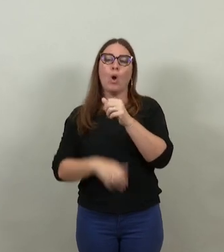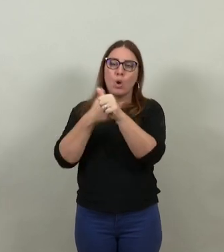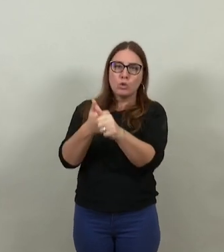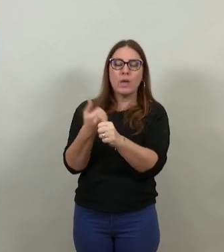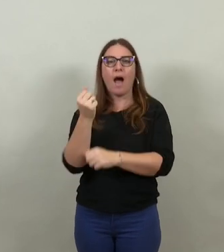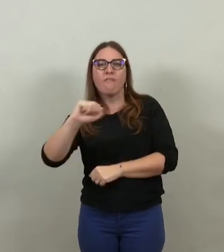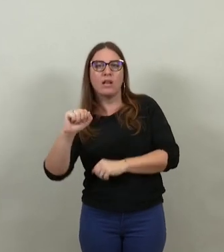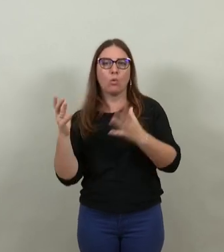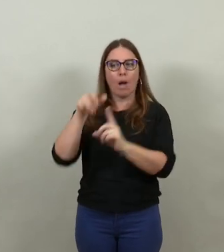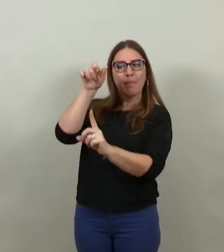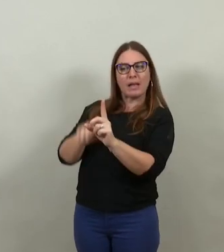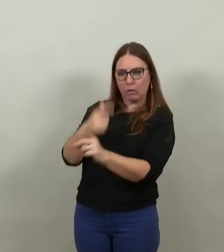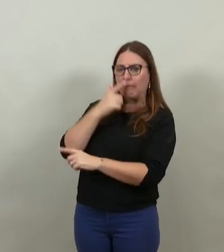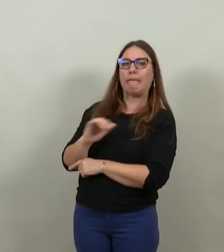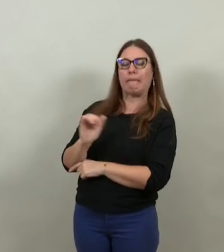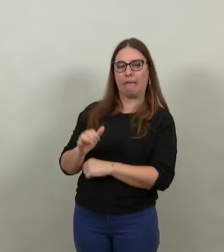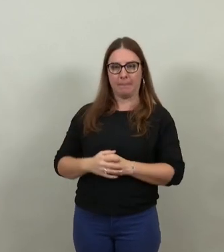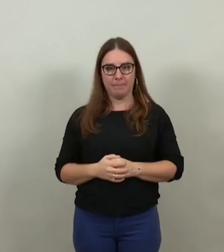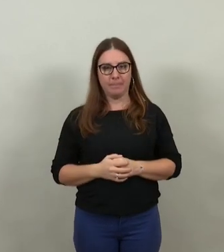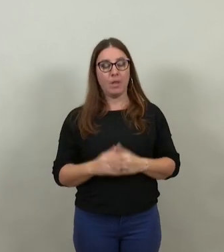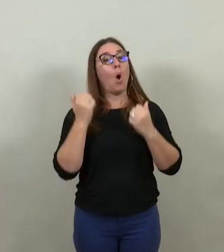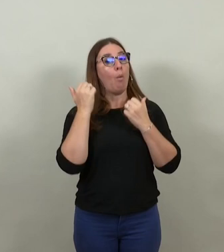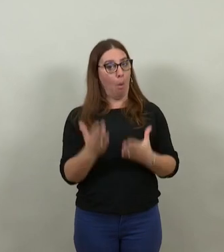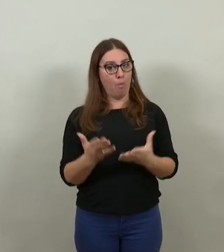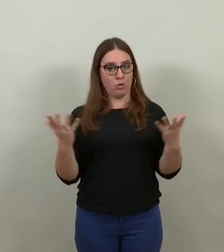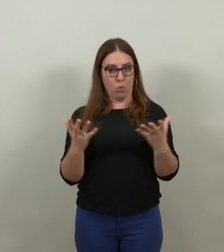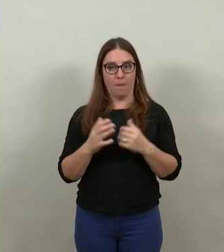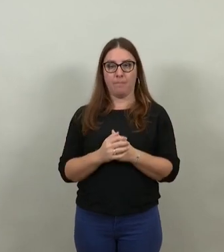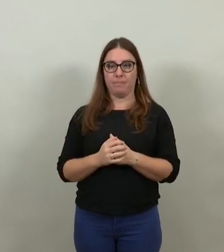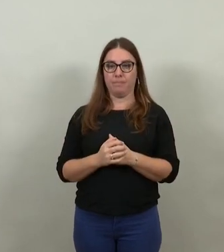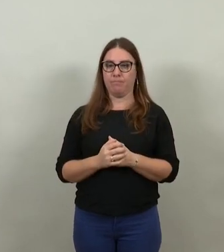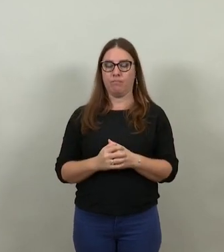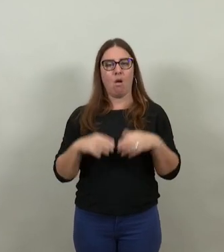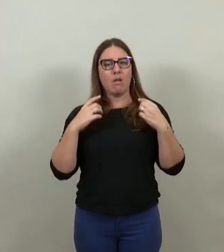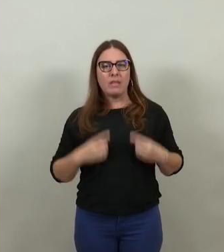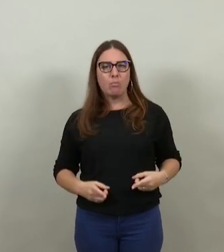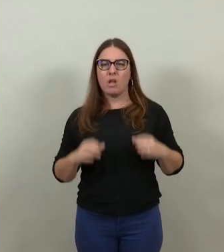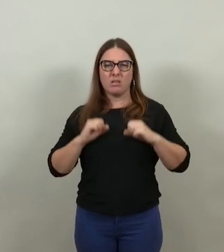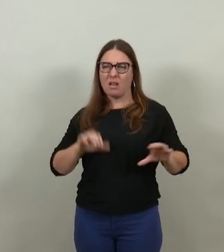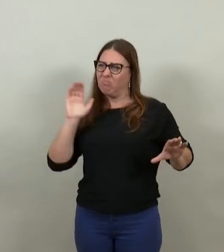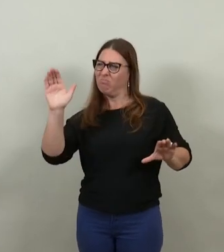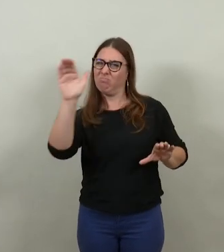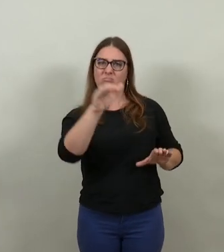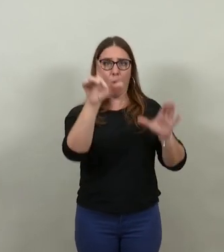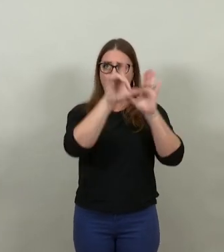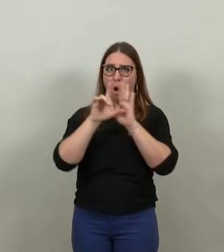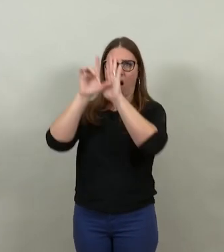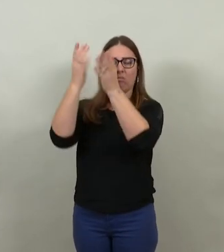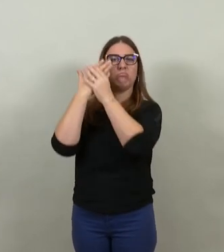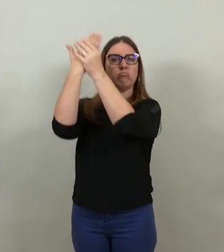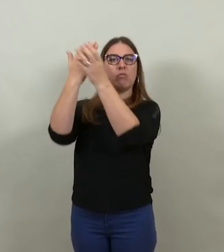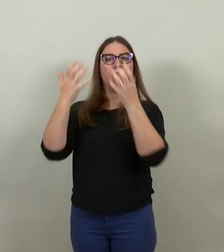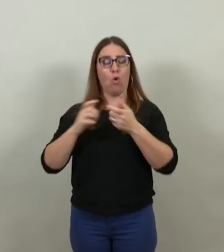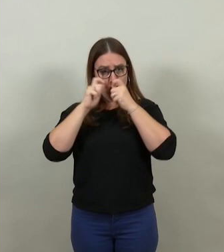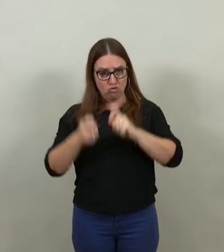et de la personnalité de son auteur nous proposons donc d'interpeller tous les parlementaire pour qu'il dépose une proposition de loi ayant pour but de